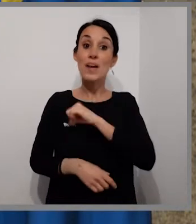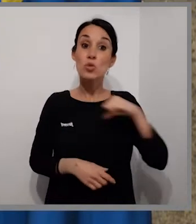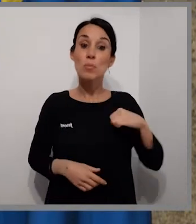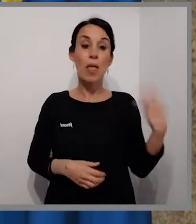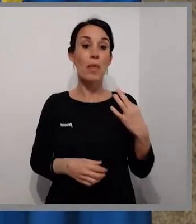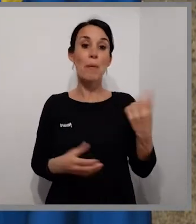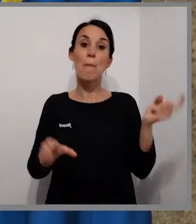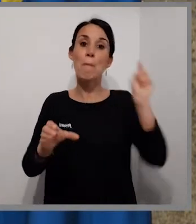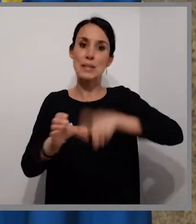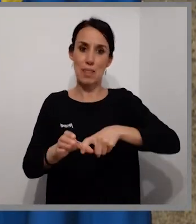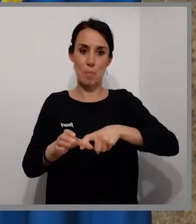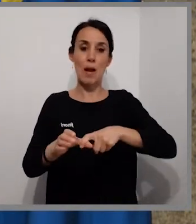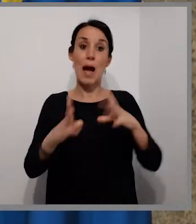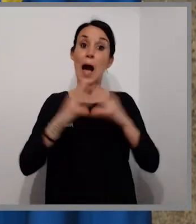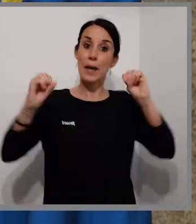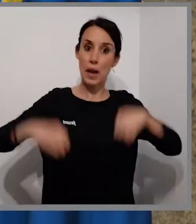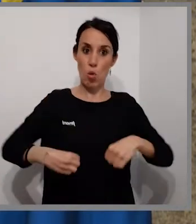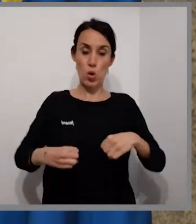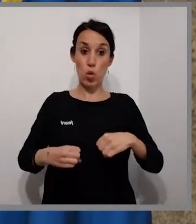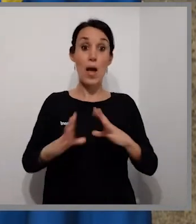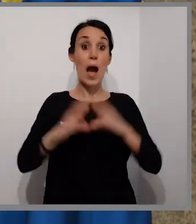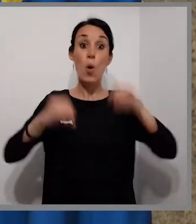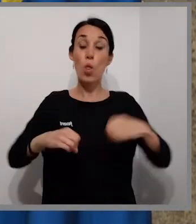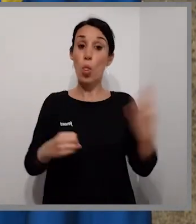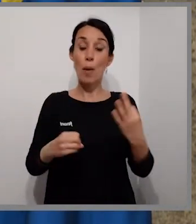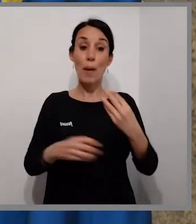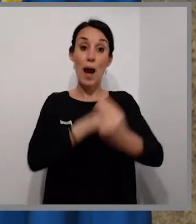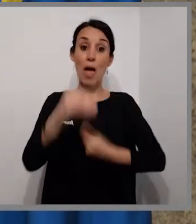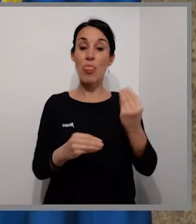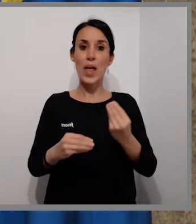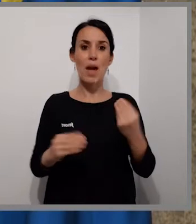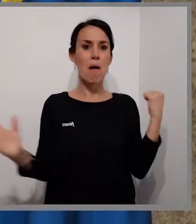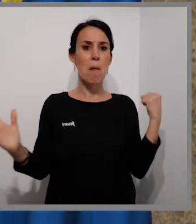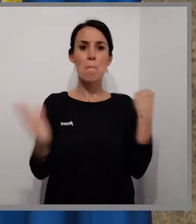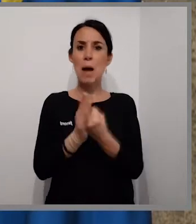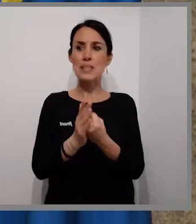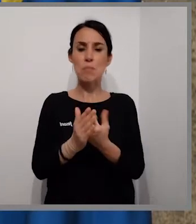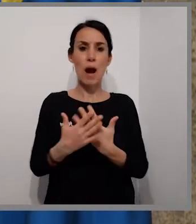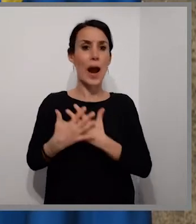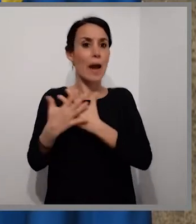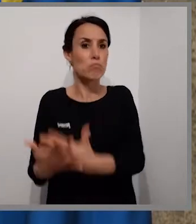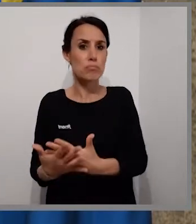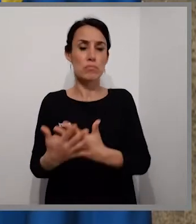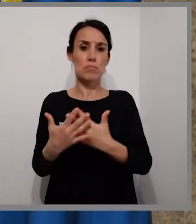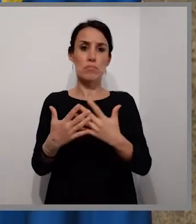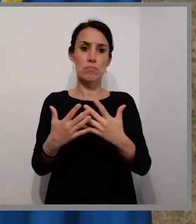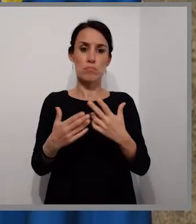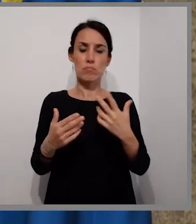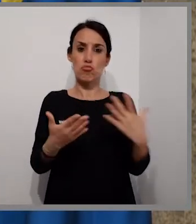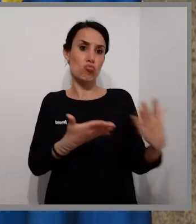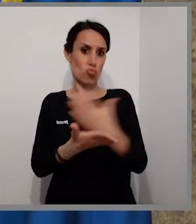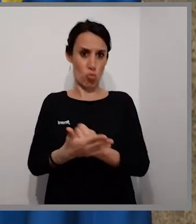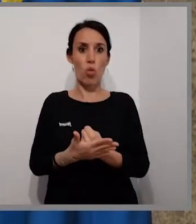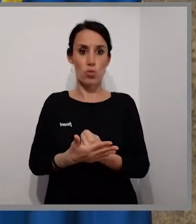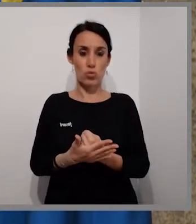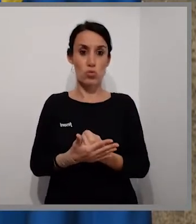que les comunitats autònomes participen en aquest acord i que aquest acord es produïsca des de la màxima generositat i des de la màxima voluntat